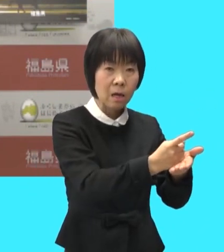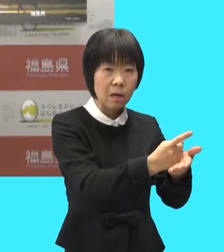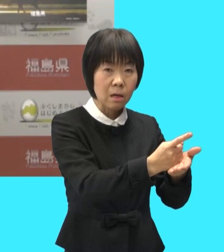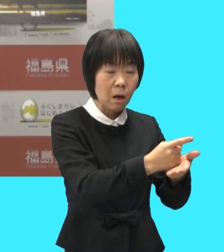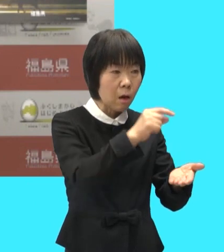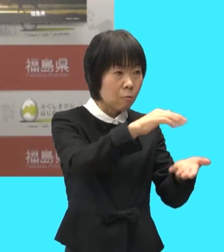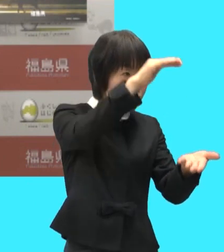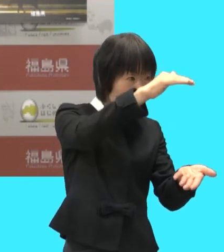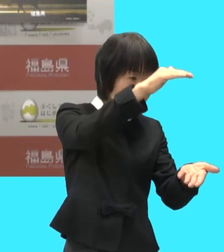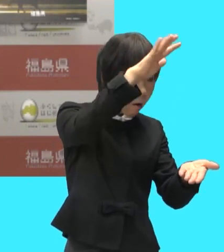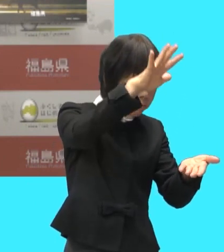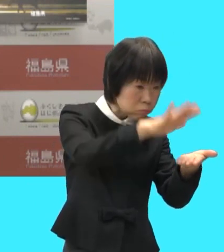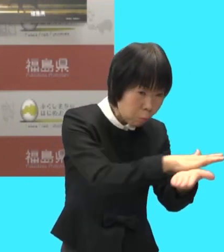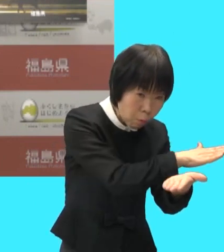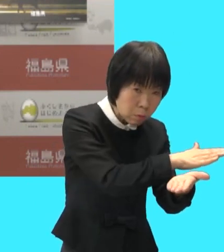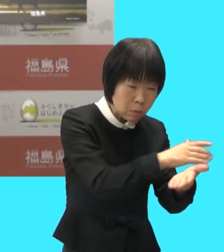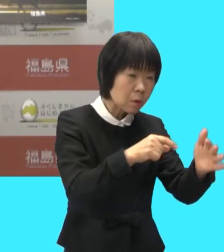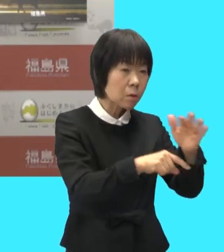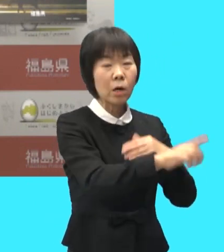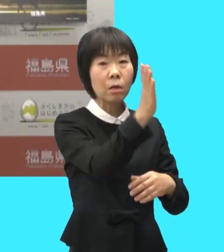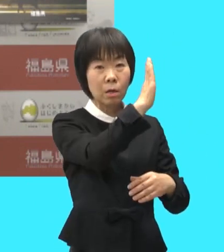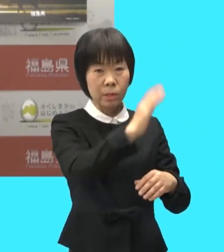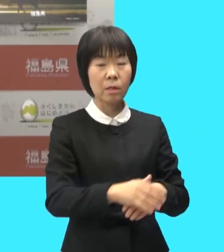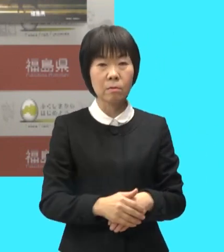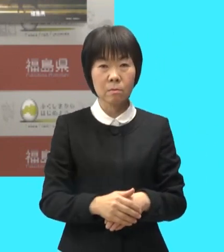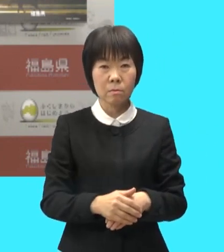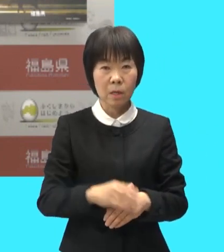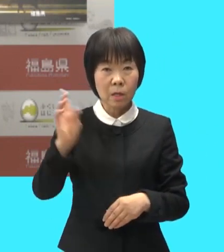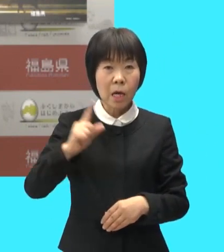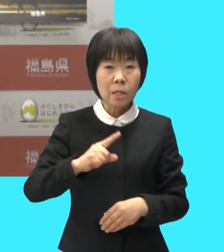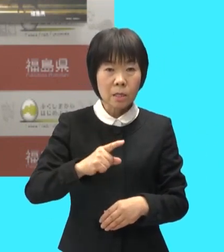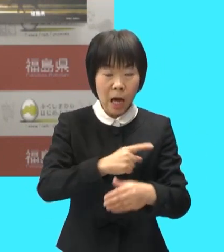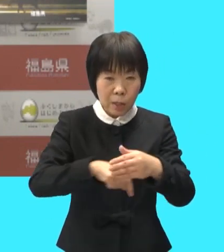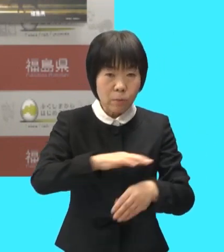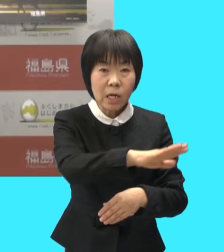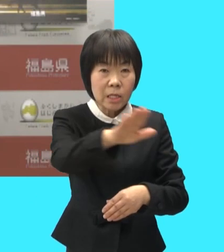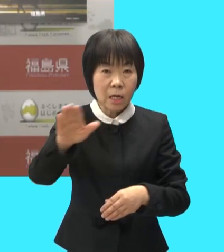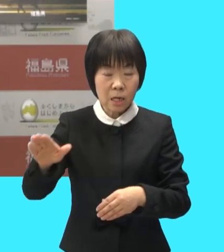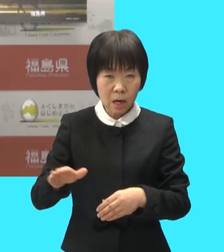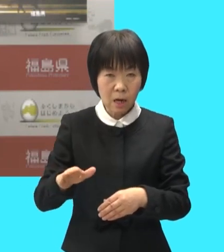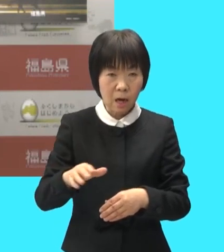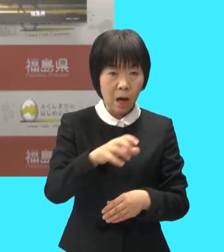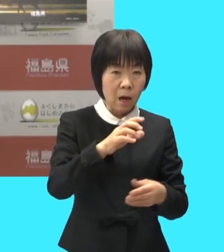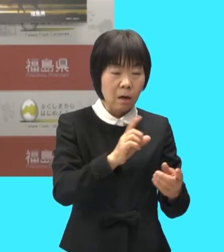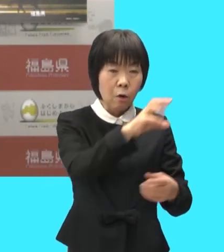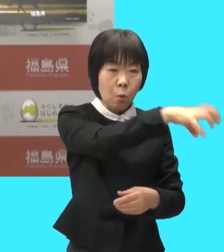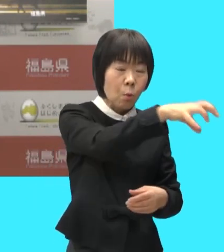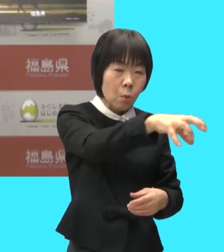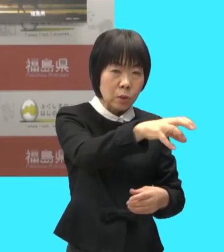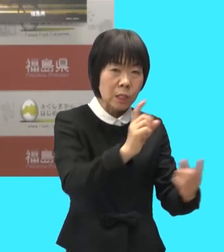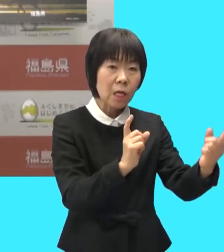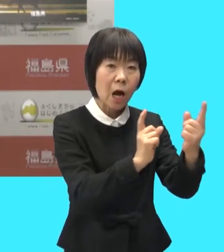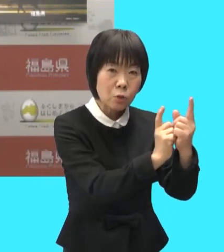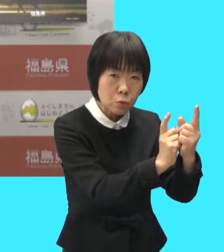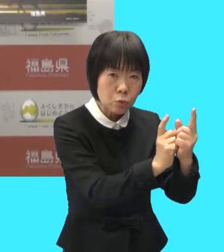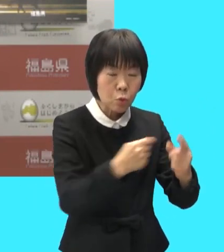これが消えているわけではありません。やはり県内の皆さんがこういった立地地域に対する思